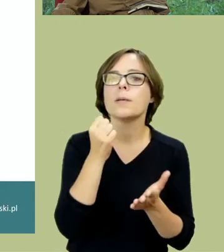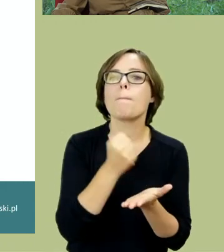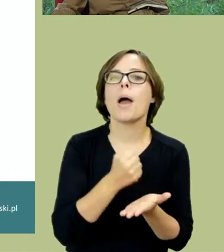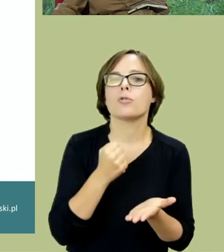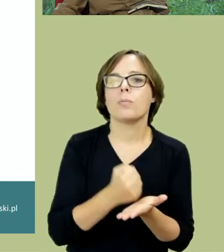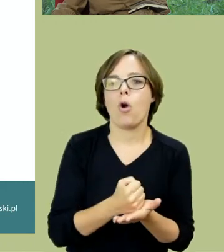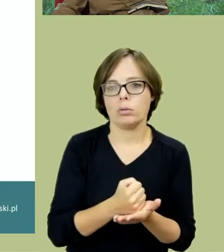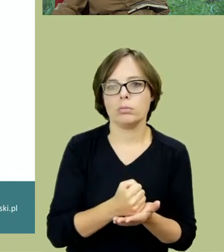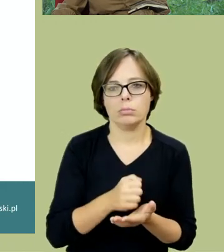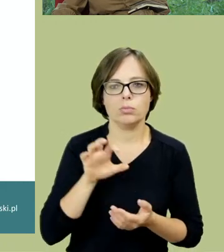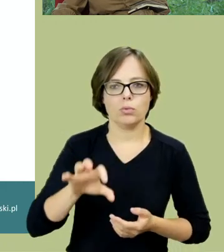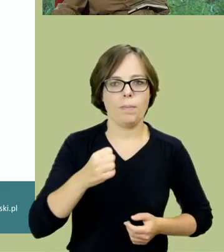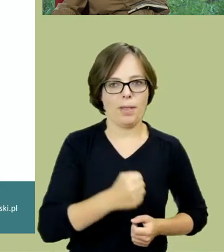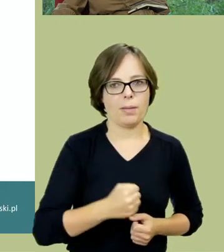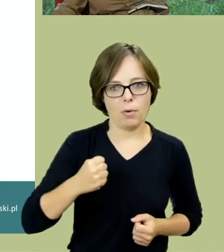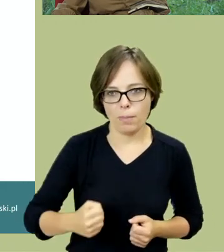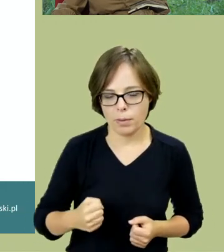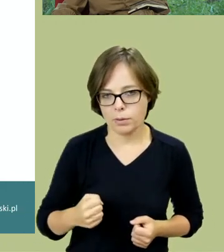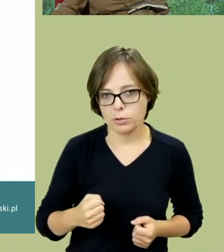dyplomatyczny,